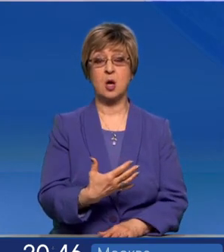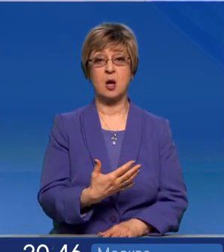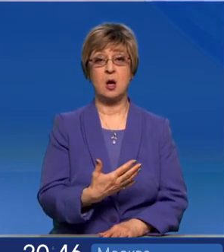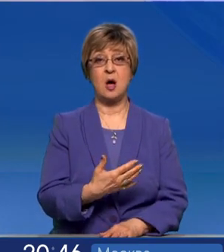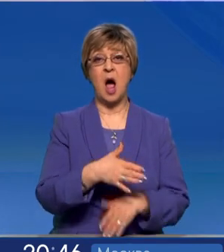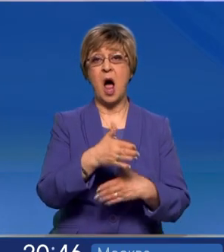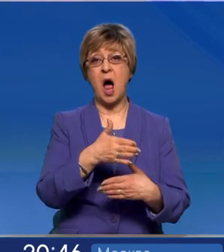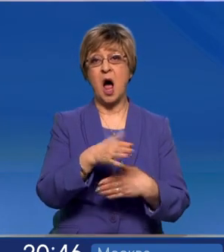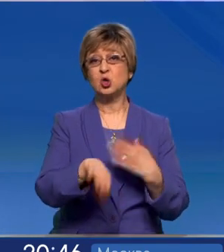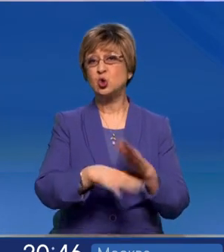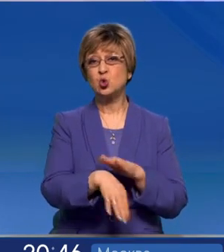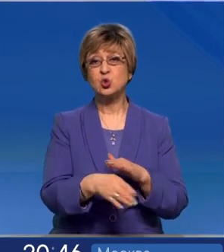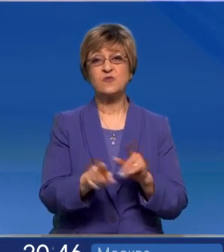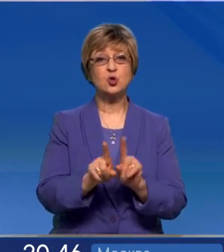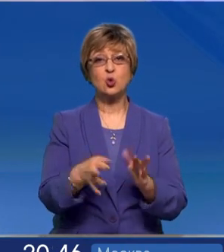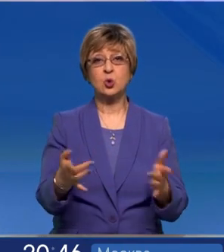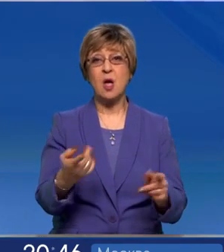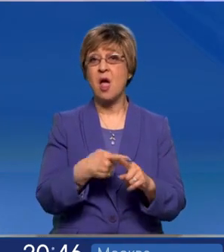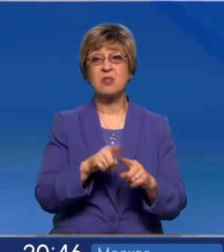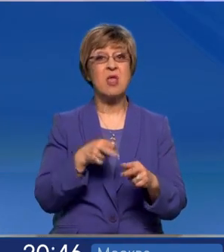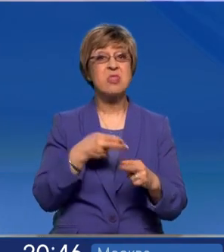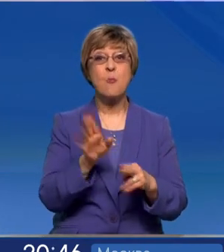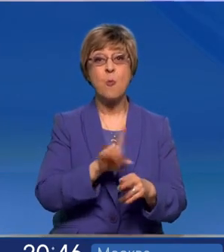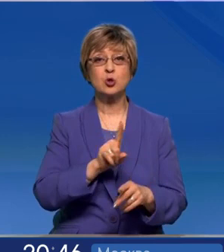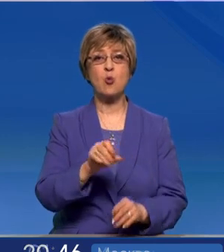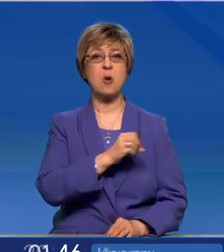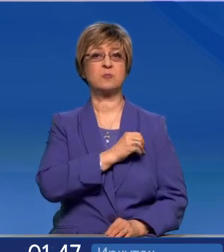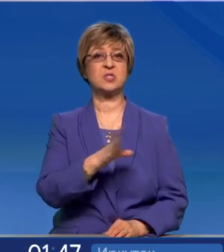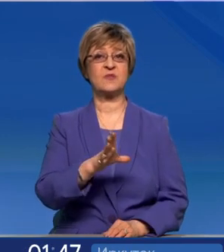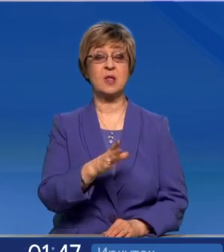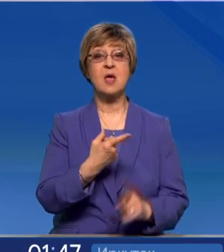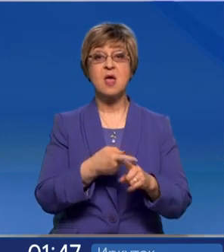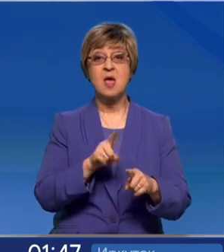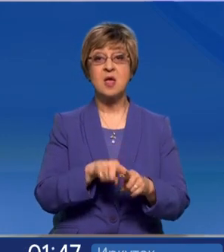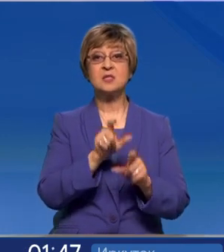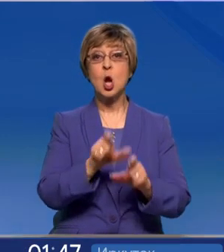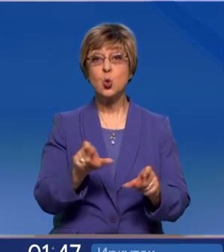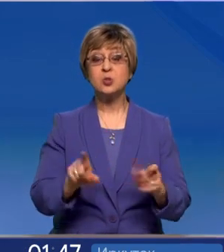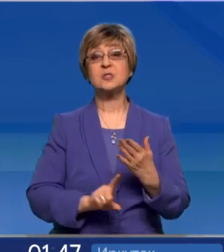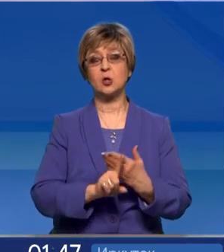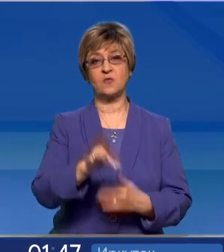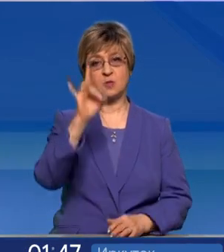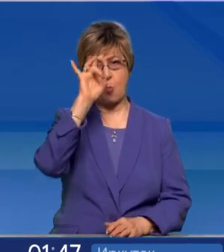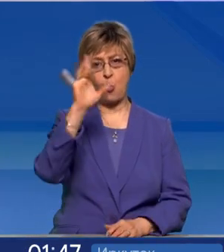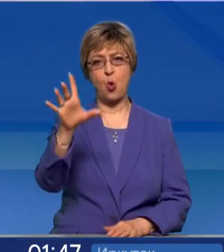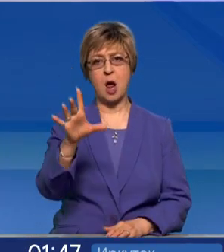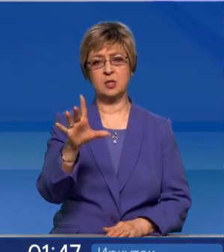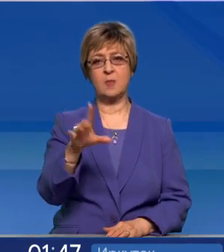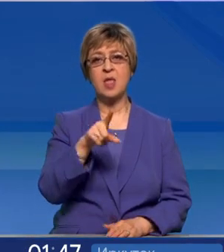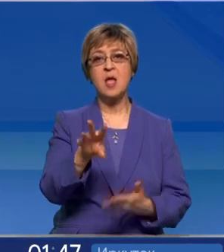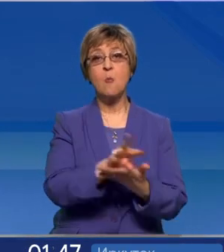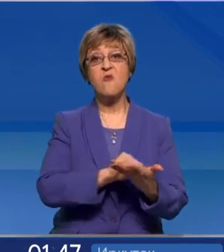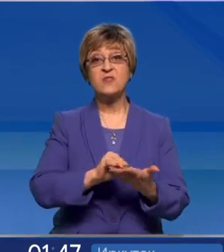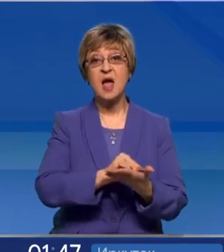да, важного. Это все не помеха, чтобы процветать, то эти люди становятся необыкновенно популярными, потому что они повторяют ту самую